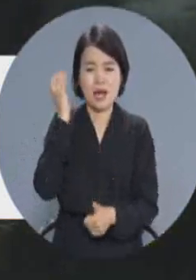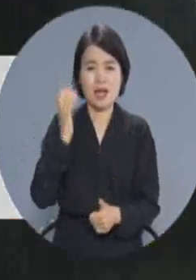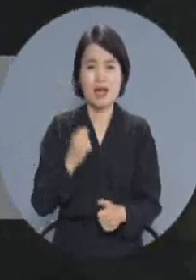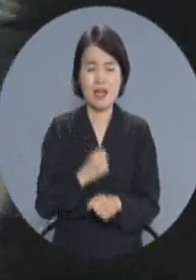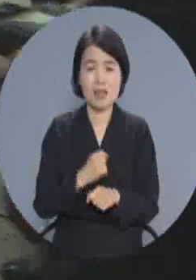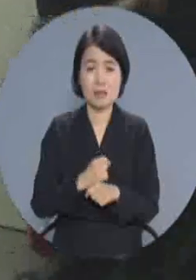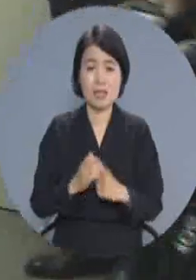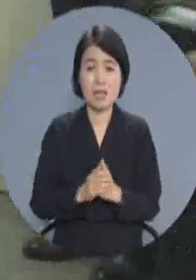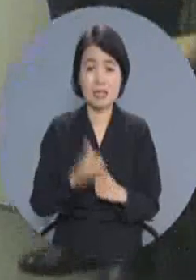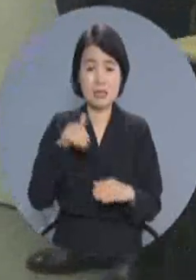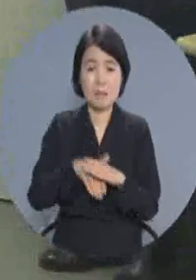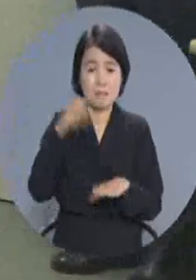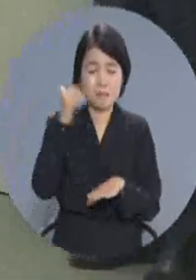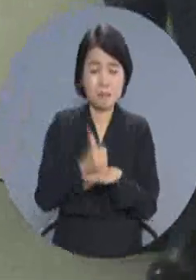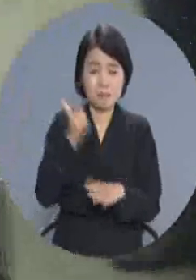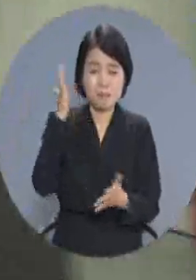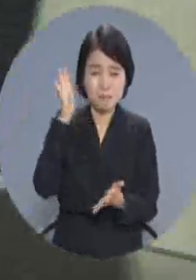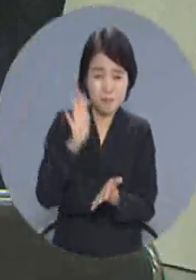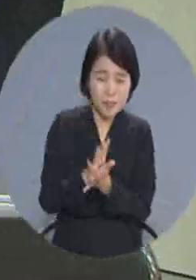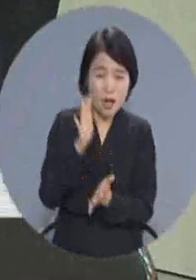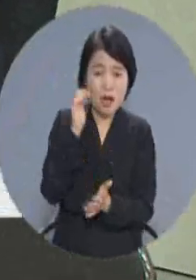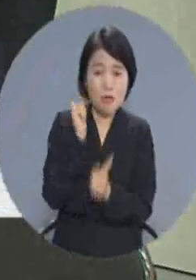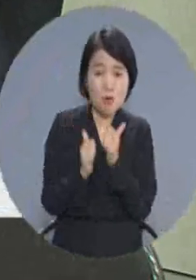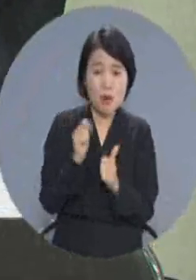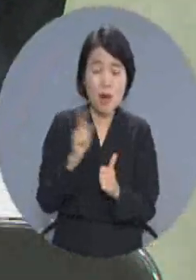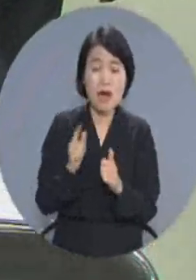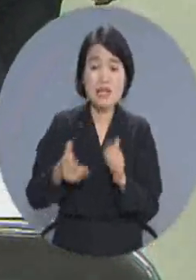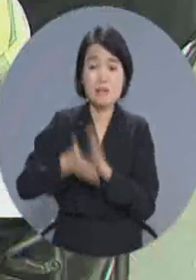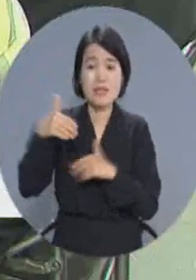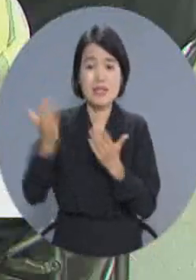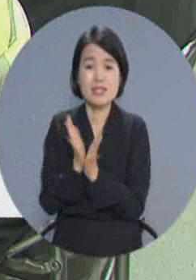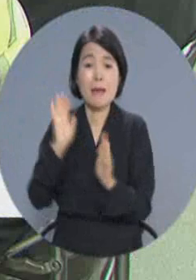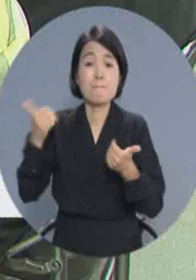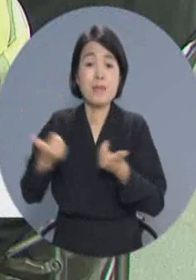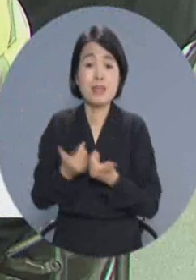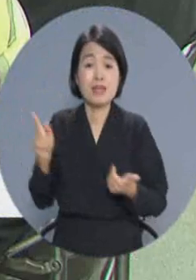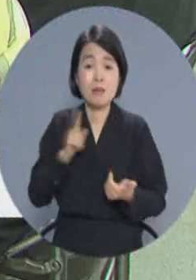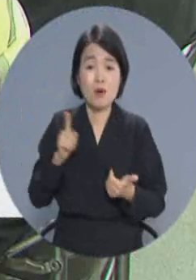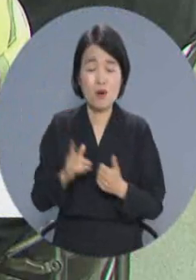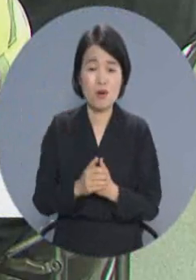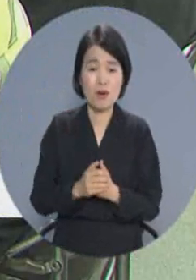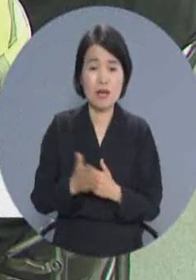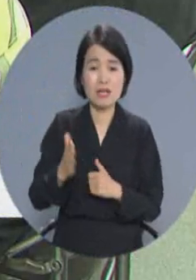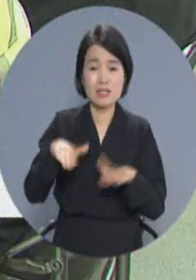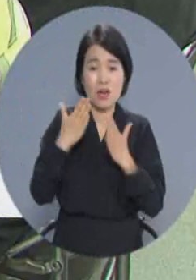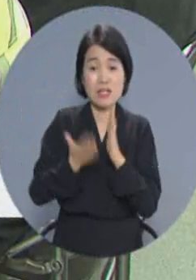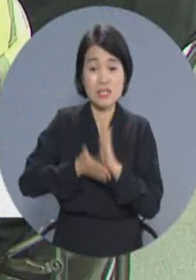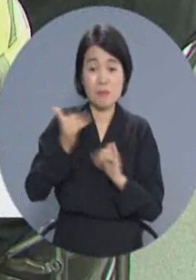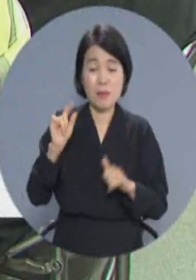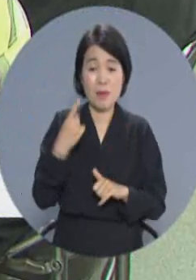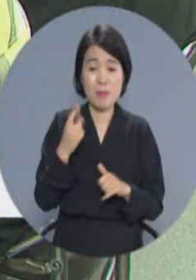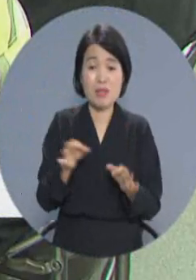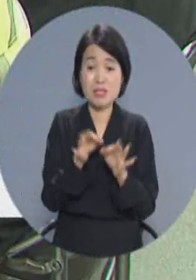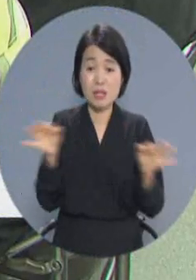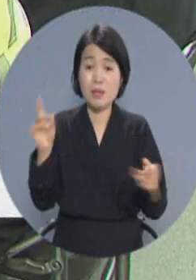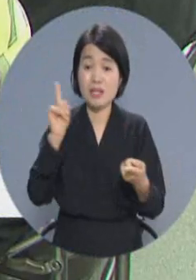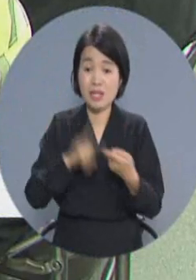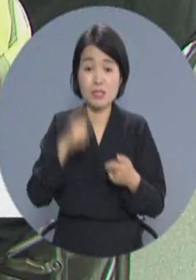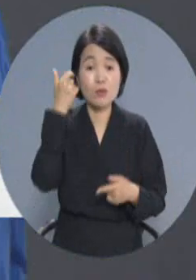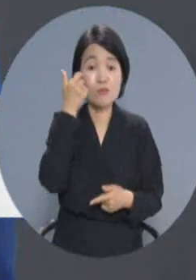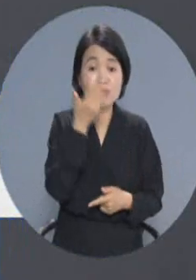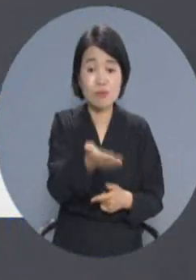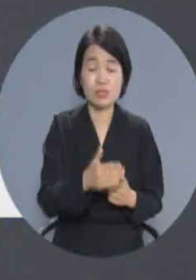됩니다. 선거 막판 뜨거운 쟁점이 되면서 시민단체까지 반발하고 나섰던 전 시민 100만 원 지원금에 대해서도